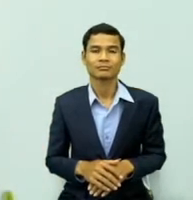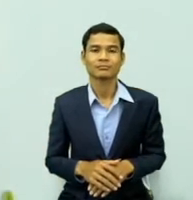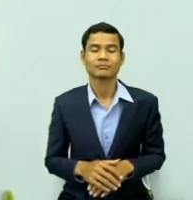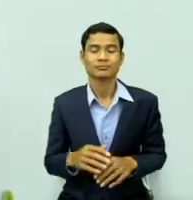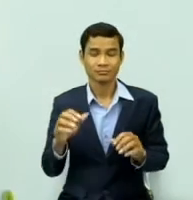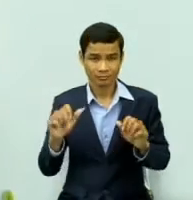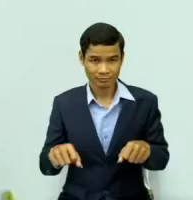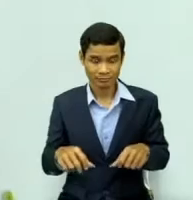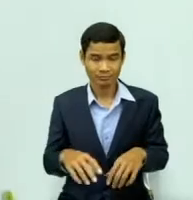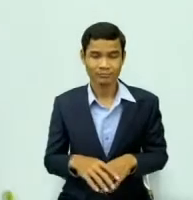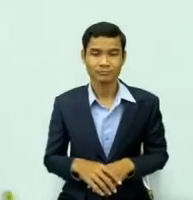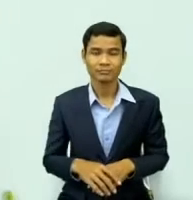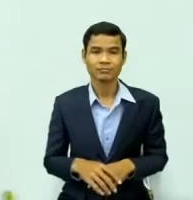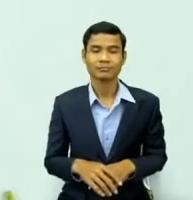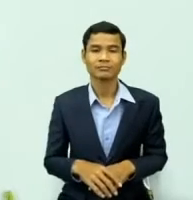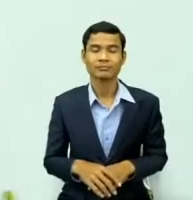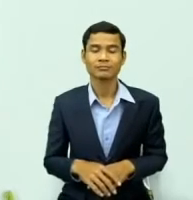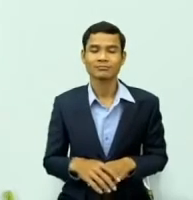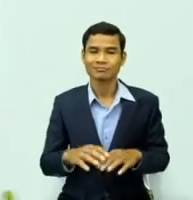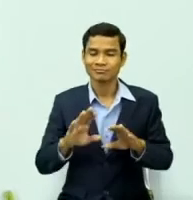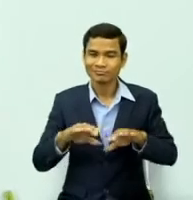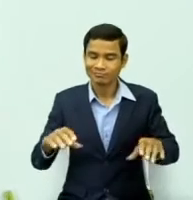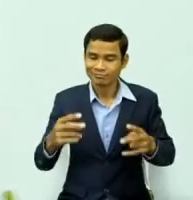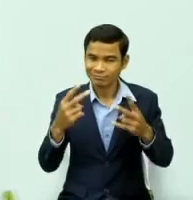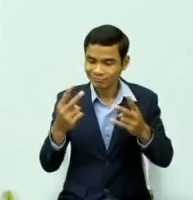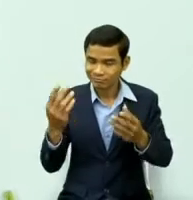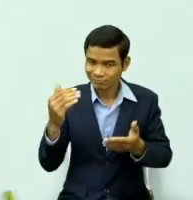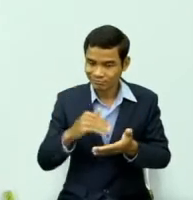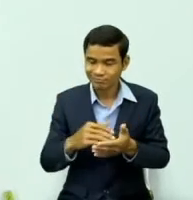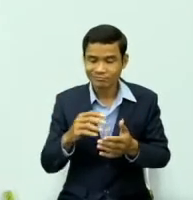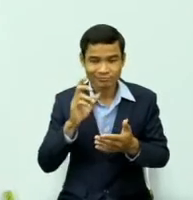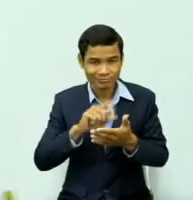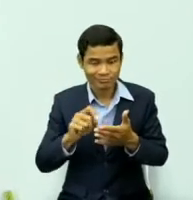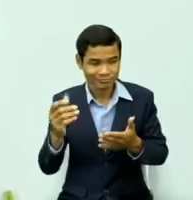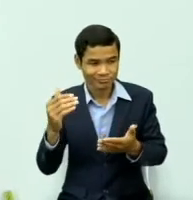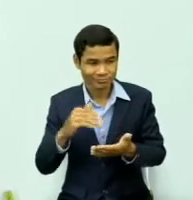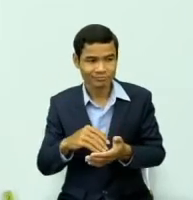chà cô mua ní ấy sát tiện là con đó